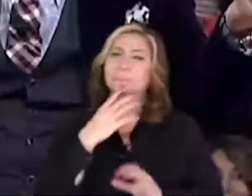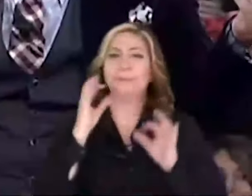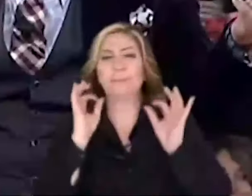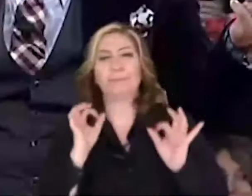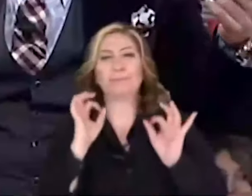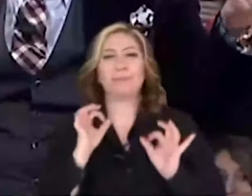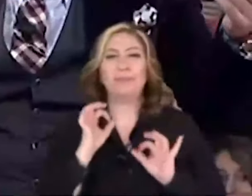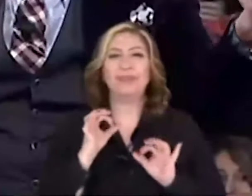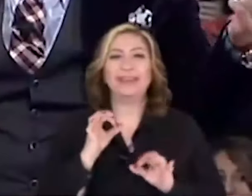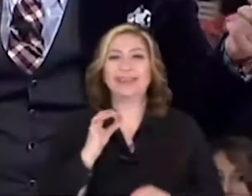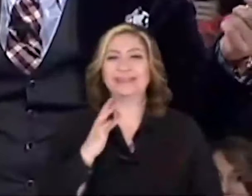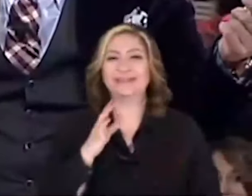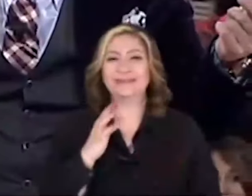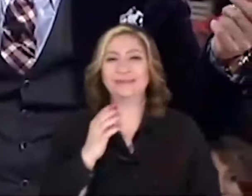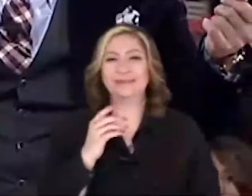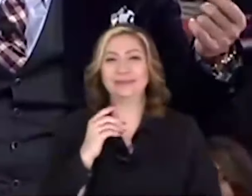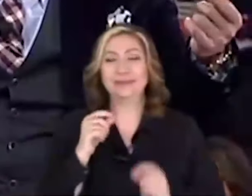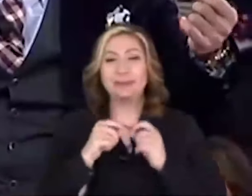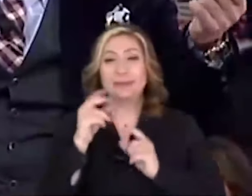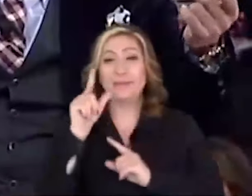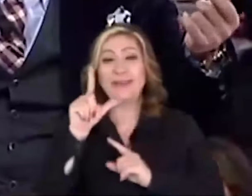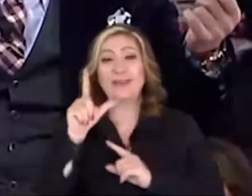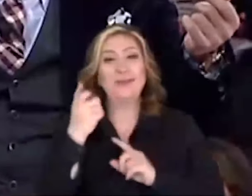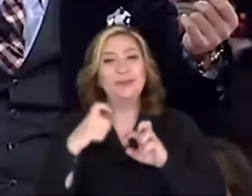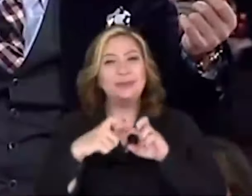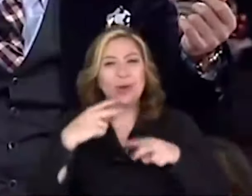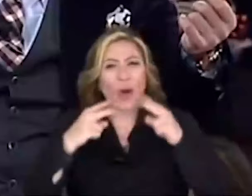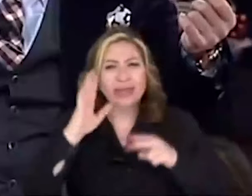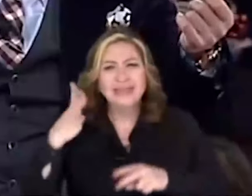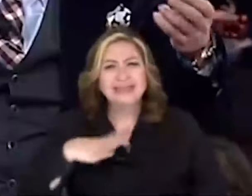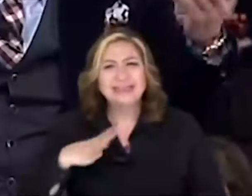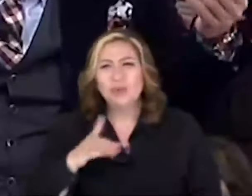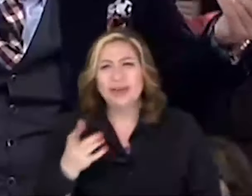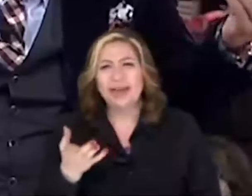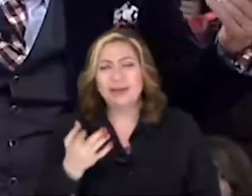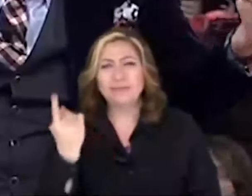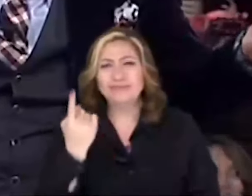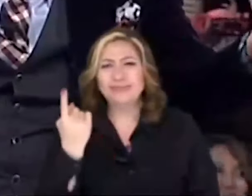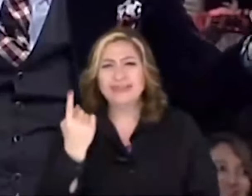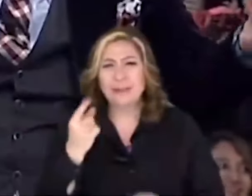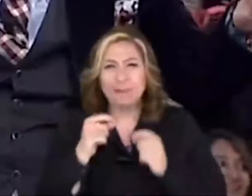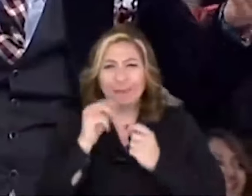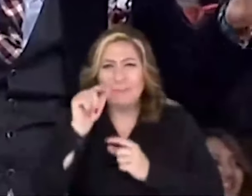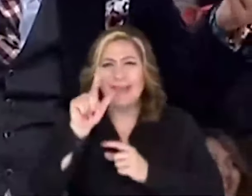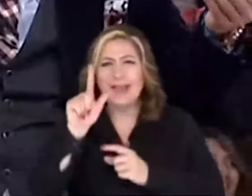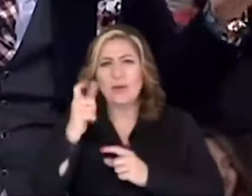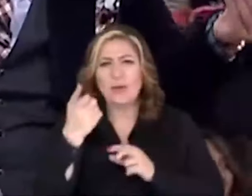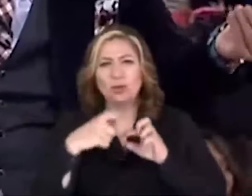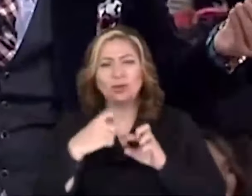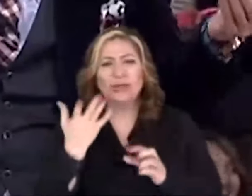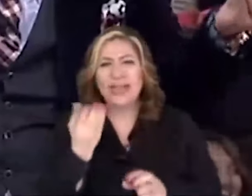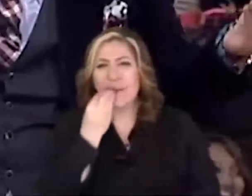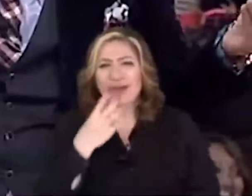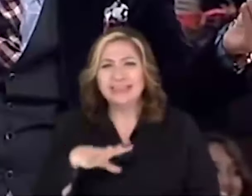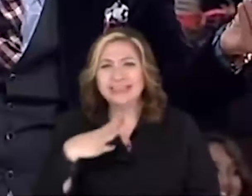lokantaya gittiğimizde isteriz billur diye. Nedir o? Biz bir şeyi billur diye isteriz. Biz lokantada